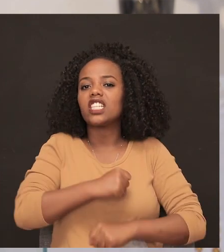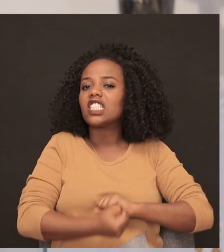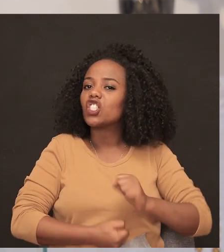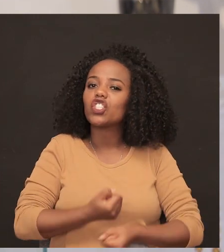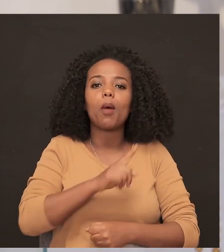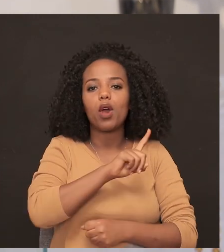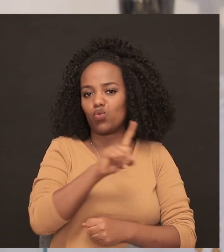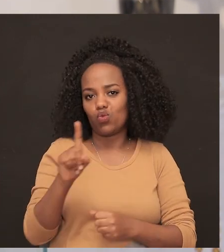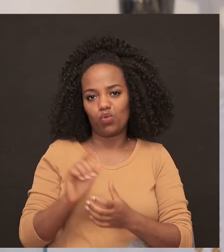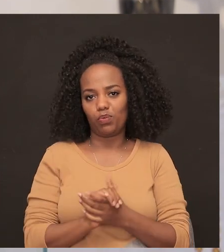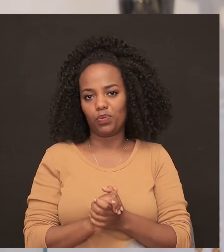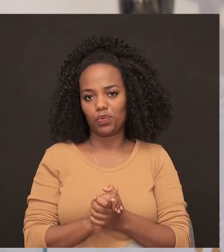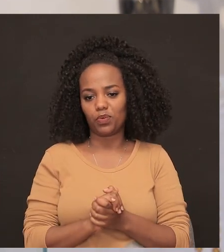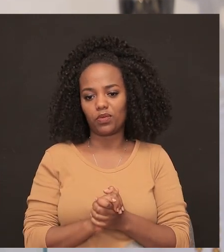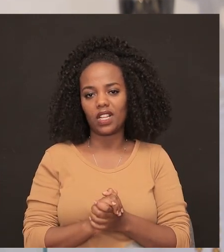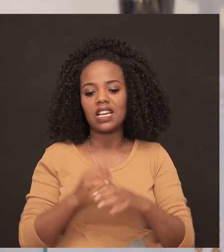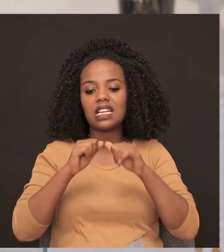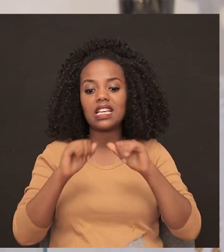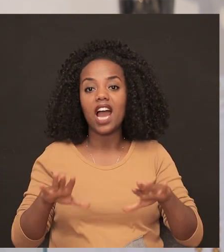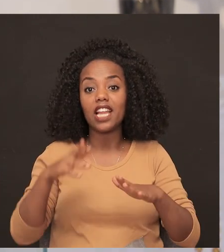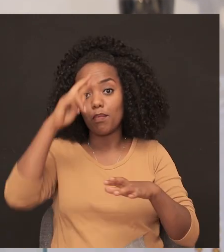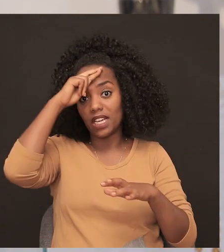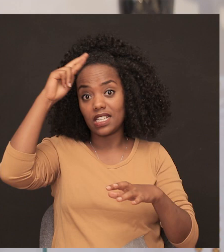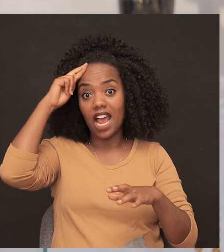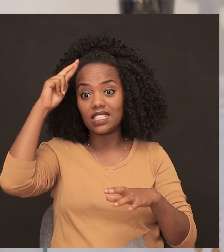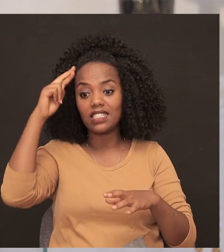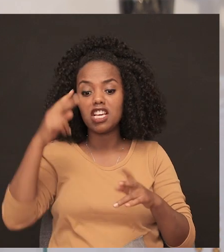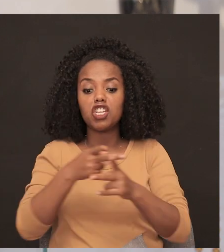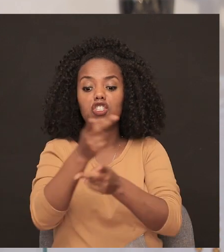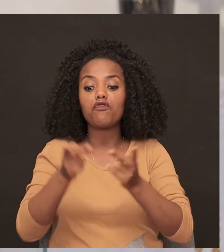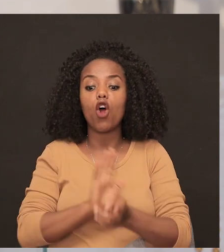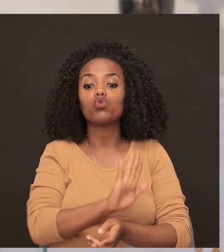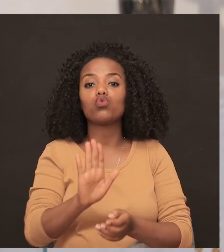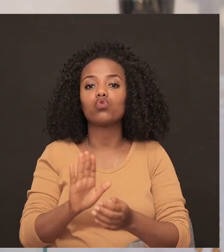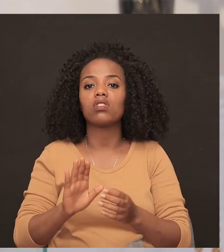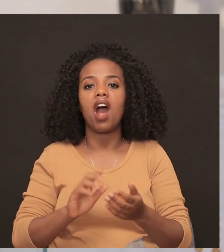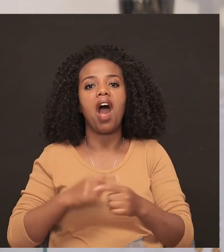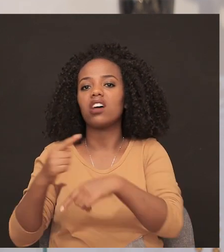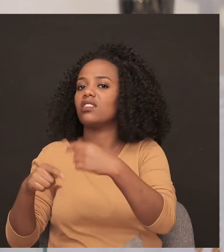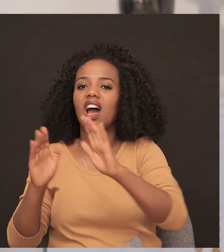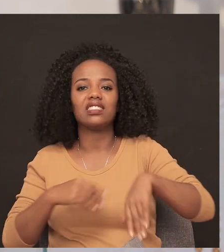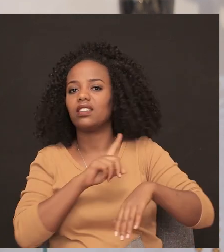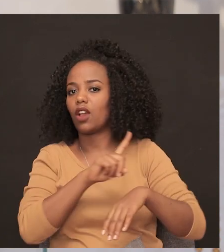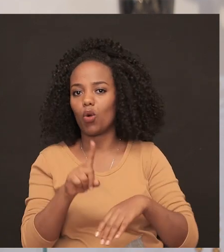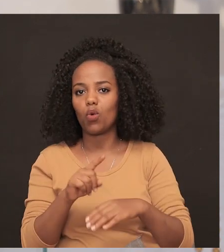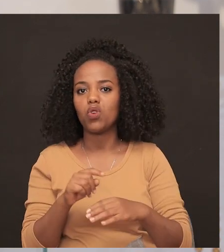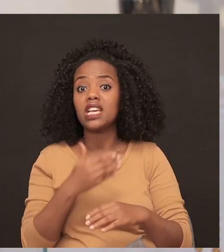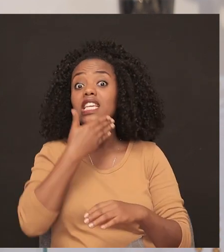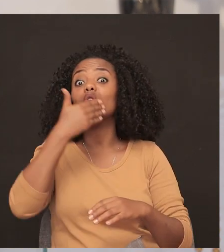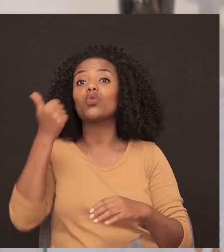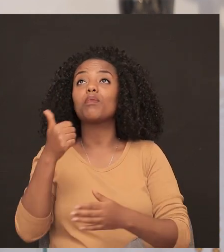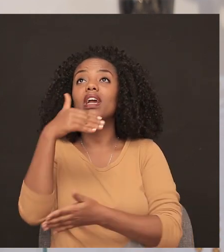አትሸበሩ፣ ያለ ምክንያት ስፍራችሁን አትልቀቁ፣ ይልቁንም